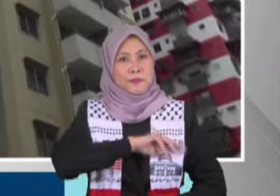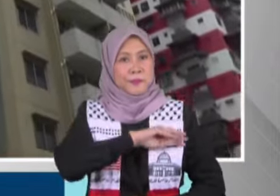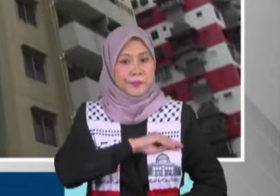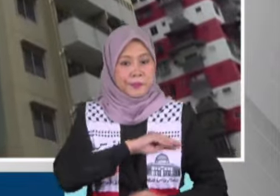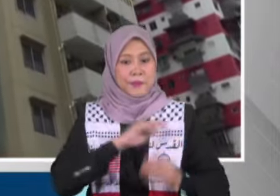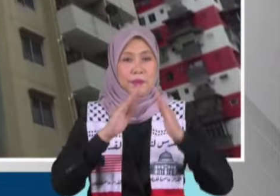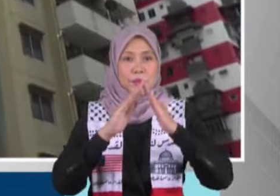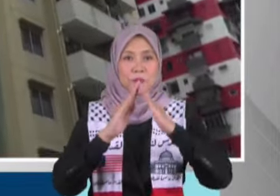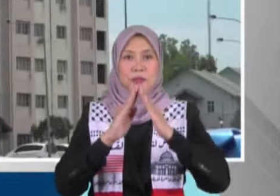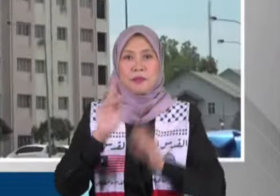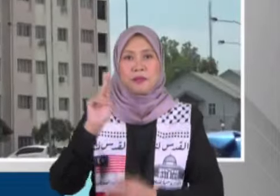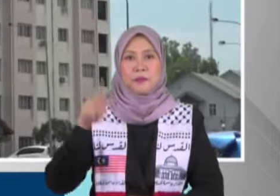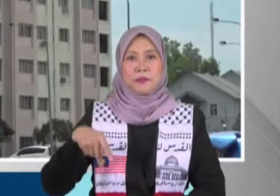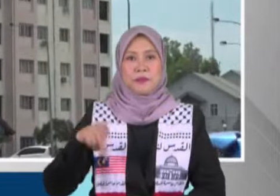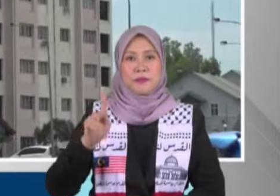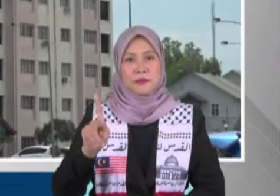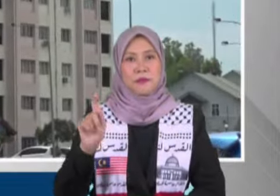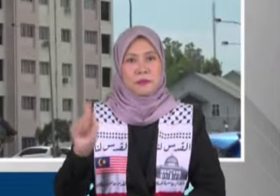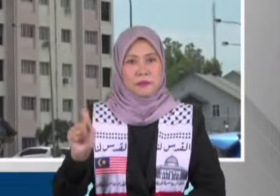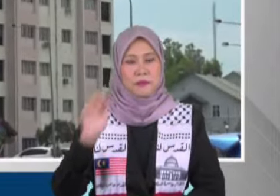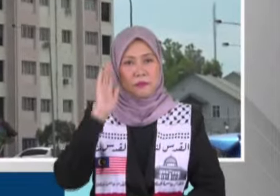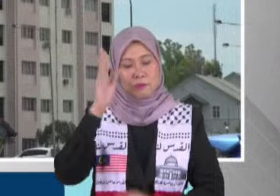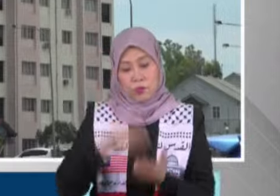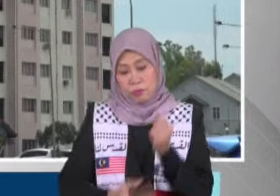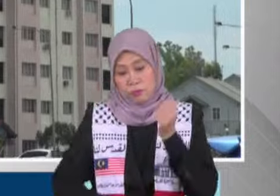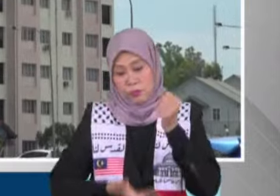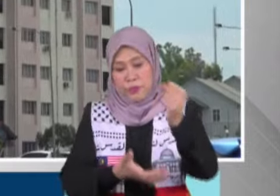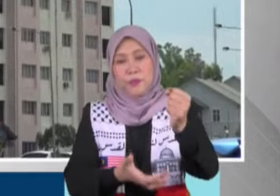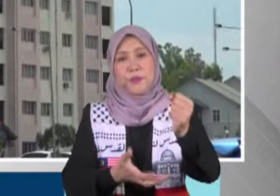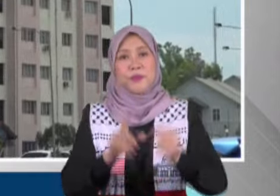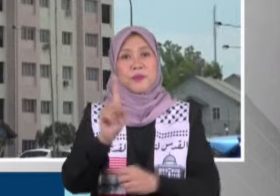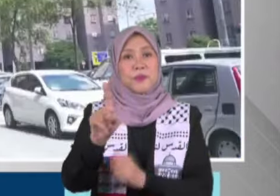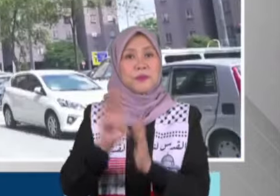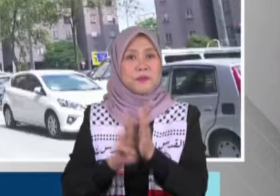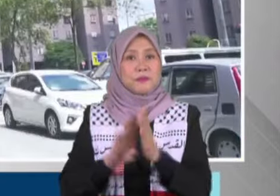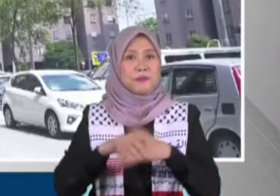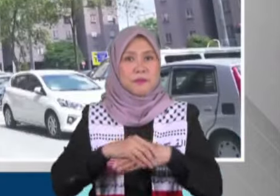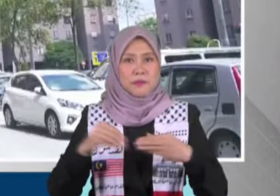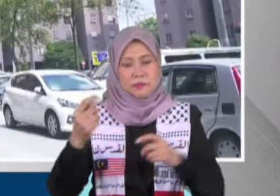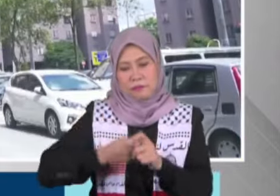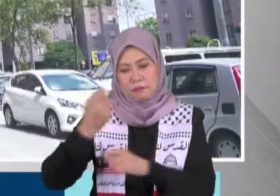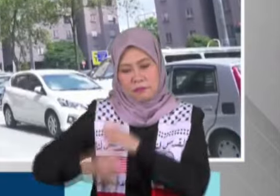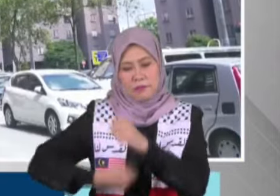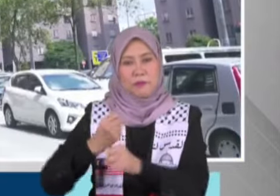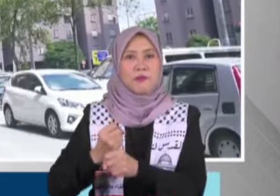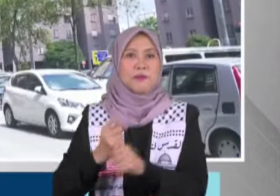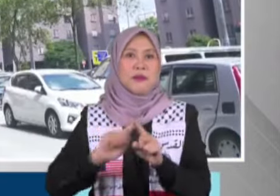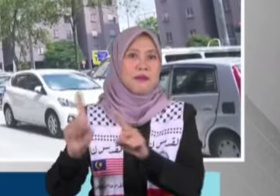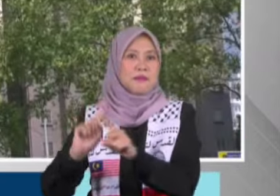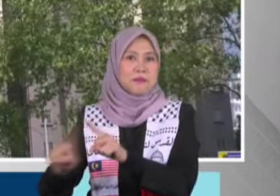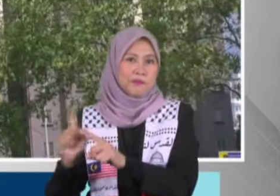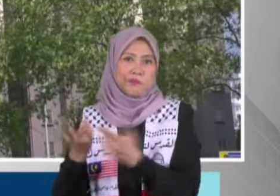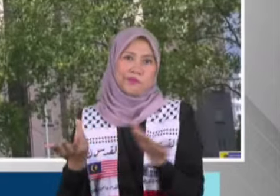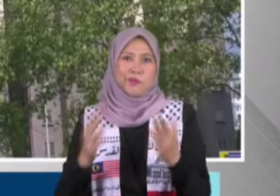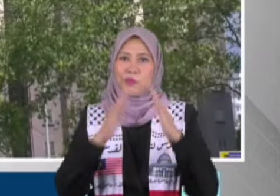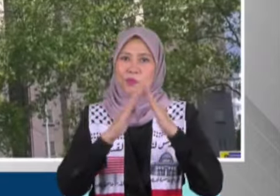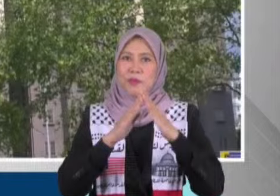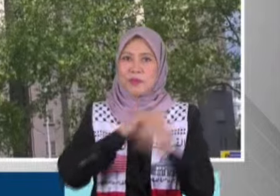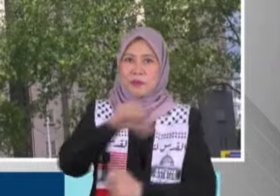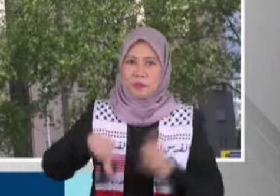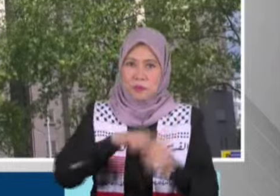Kementerian Perumahan dan Kerajaan Tempatan KPKT memperuntukkan hampir RM1 bilion setiap tahun untuk pelbagai inisiatif rumahan